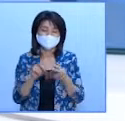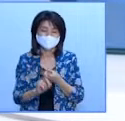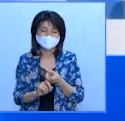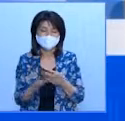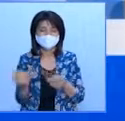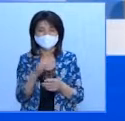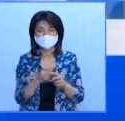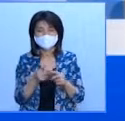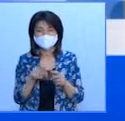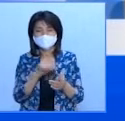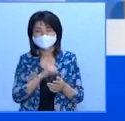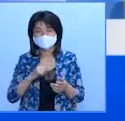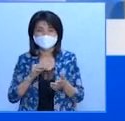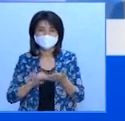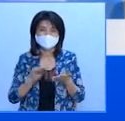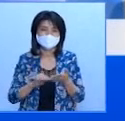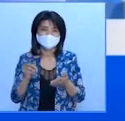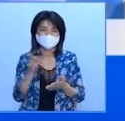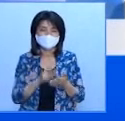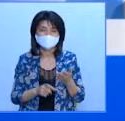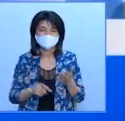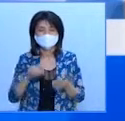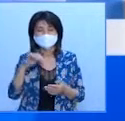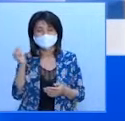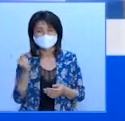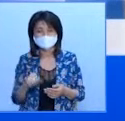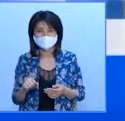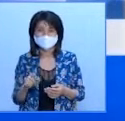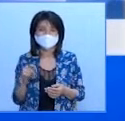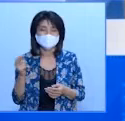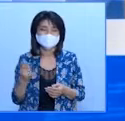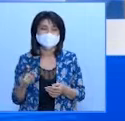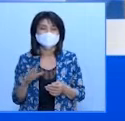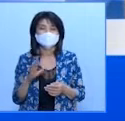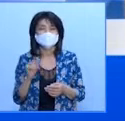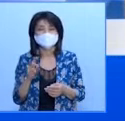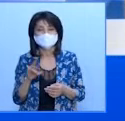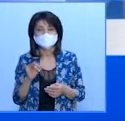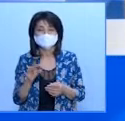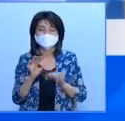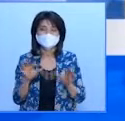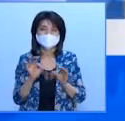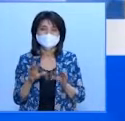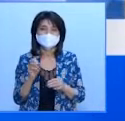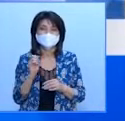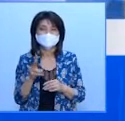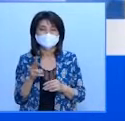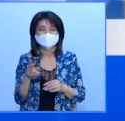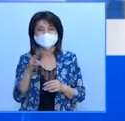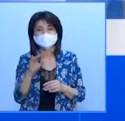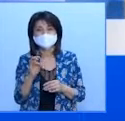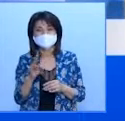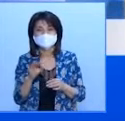сам написал стихотворение о войне. Моя коллега сейчас работает удаленно. Валерия, расскажи, пожалуйста, как в данное время